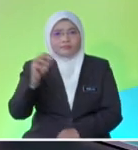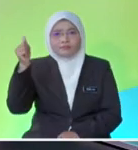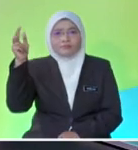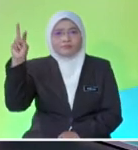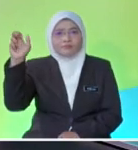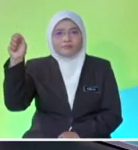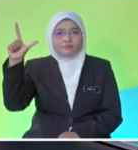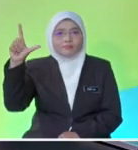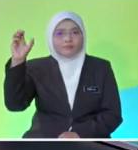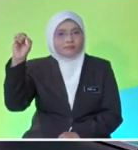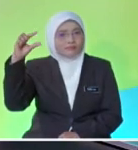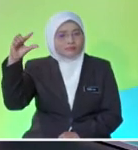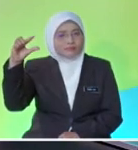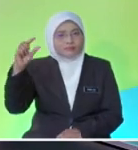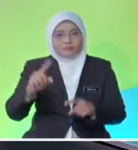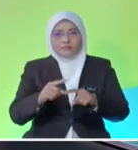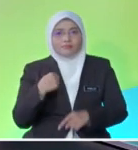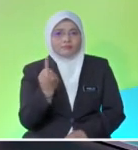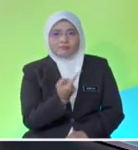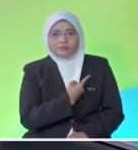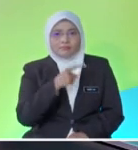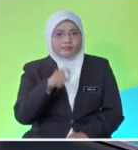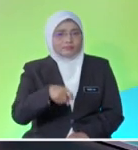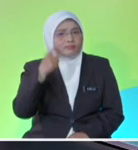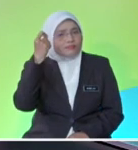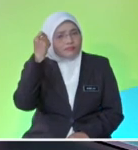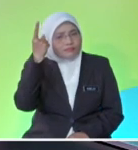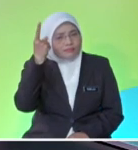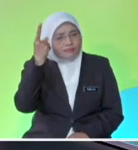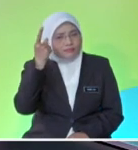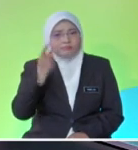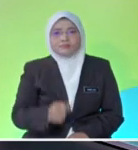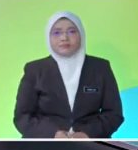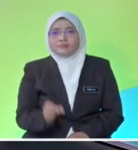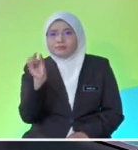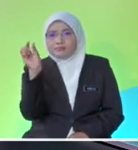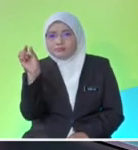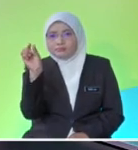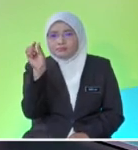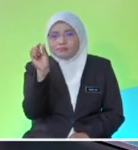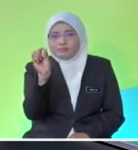setiap senggat-senggat yang ada pada jam besar tadi tu, ia adalah mewakili